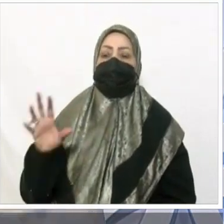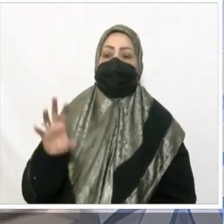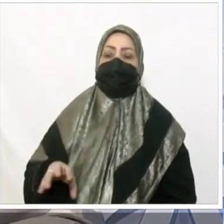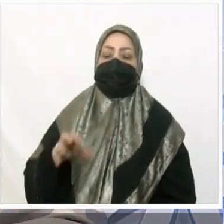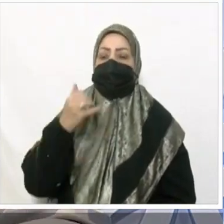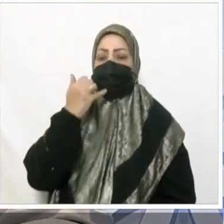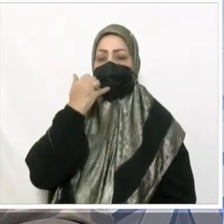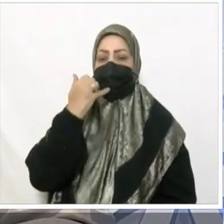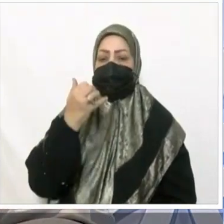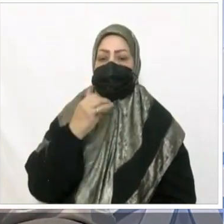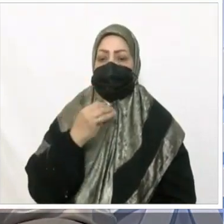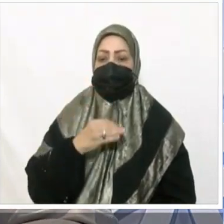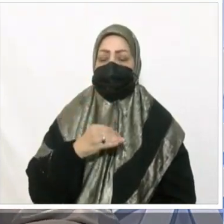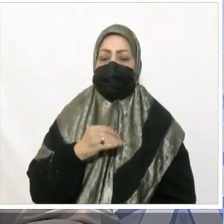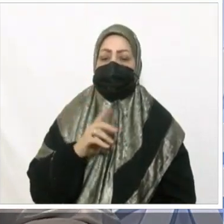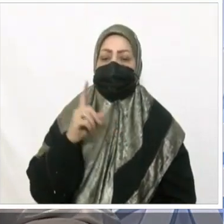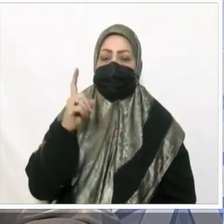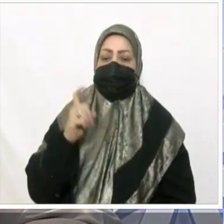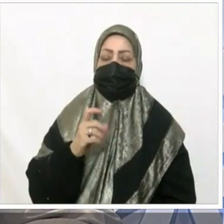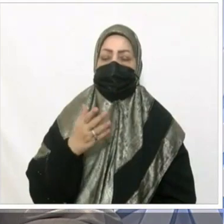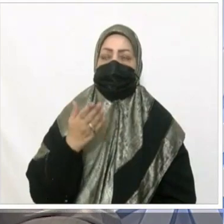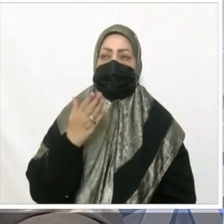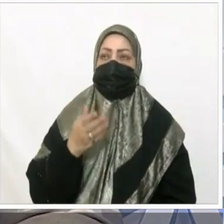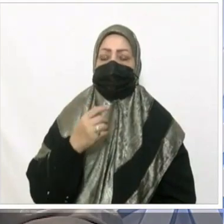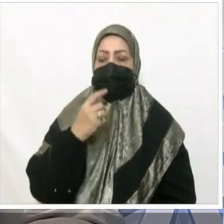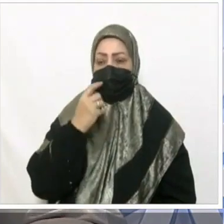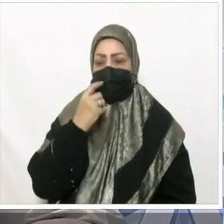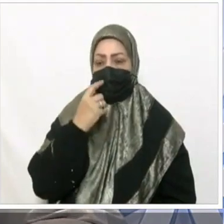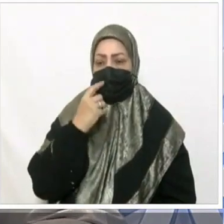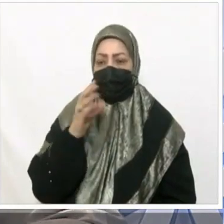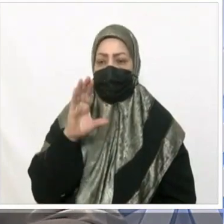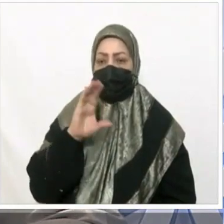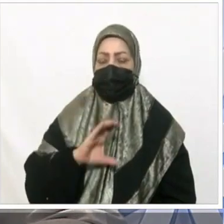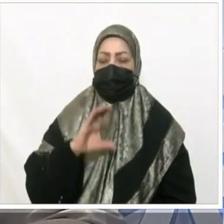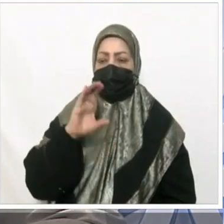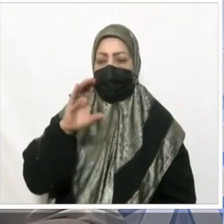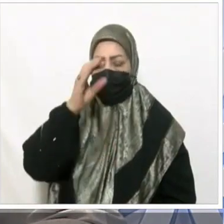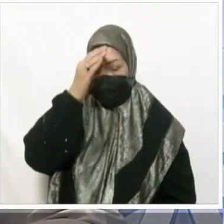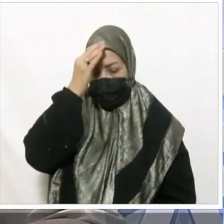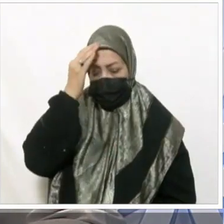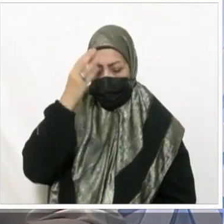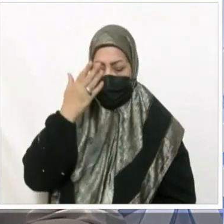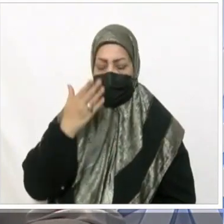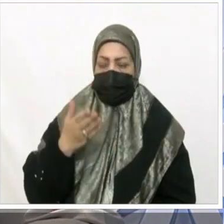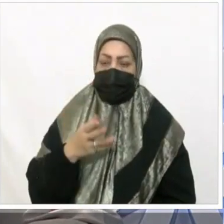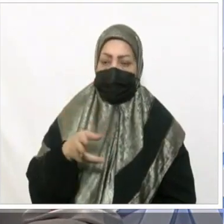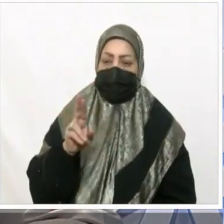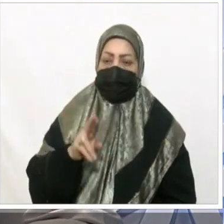في حال الحيض يحدث لها جنابة، يحدث لها استحلام مثلا، فهنا